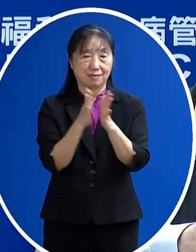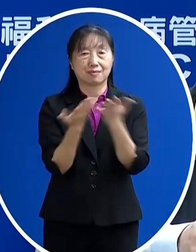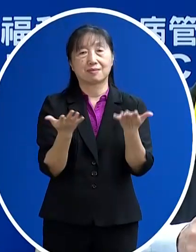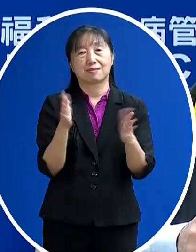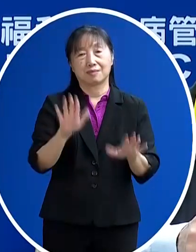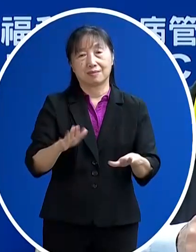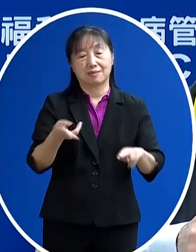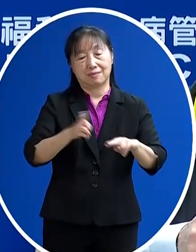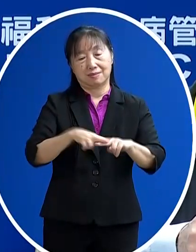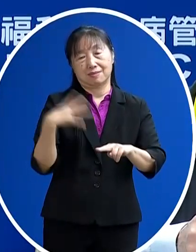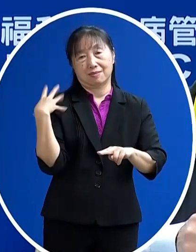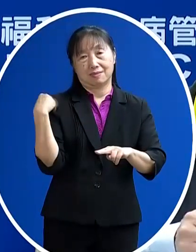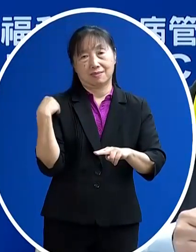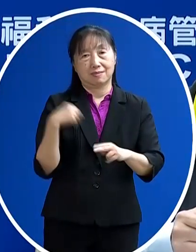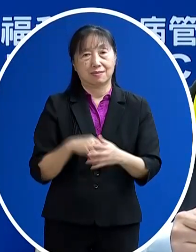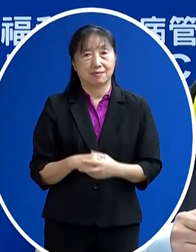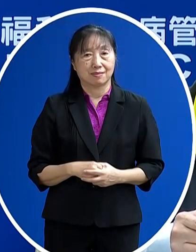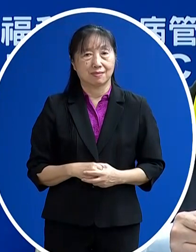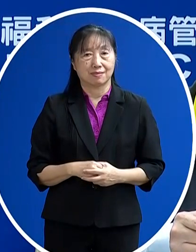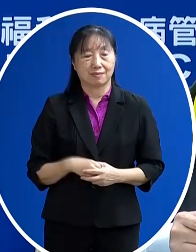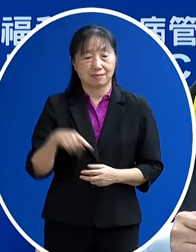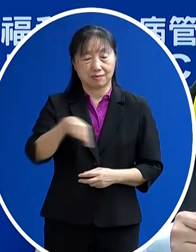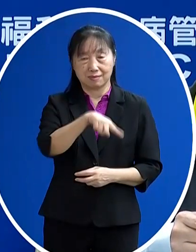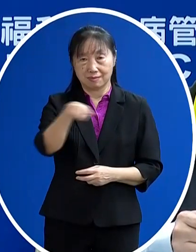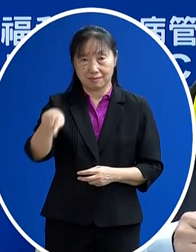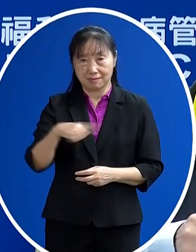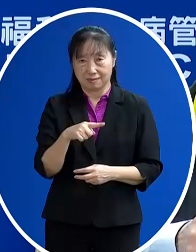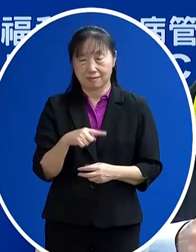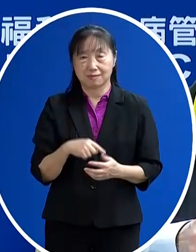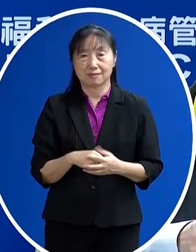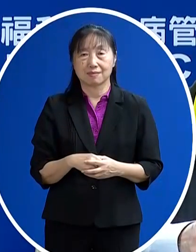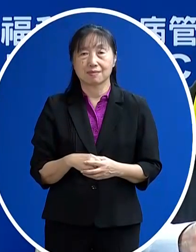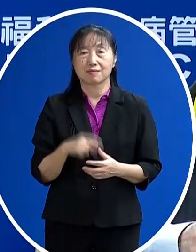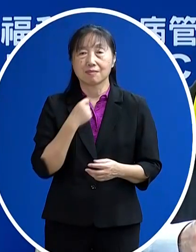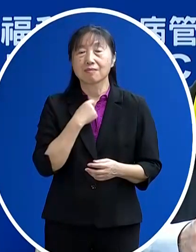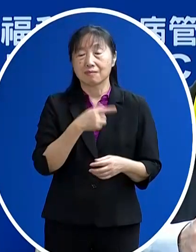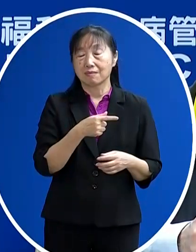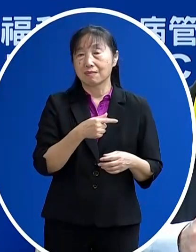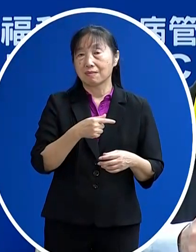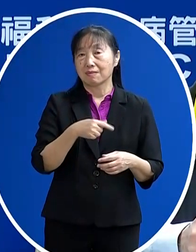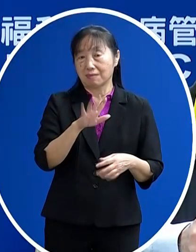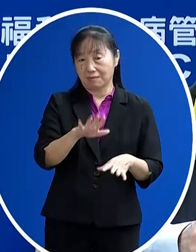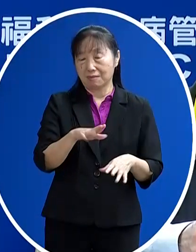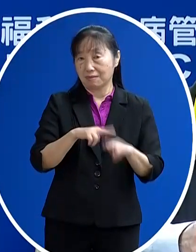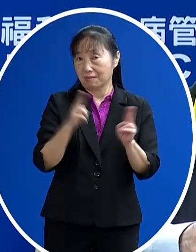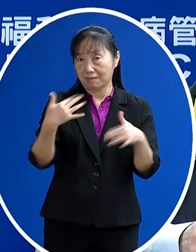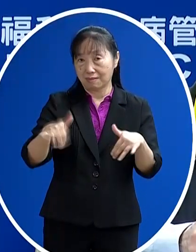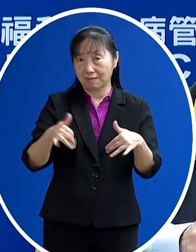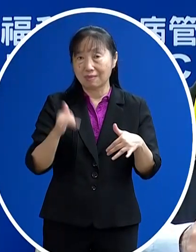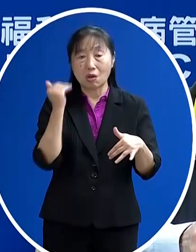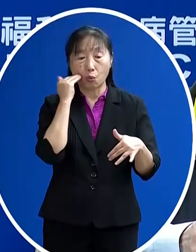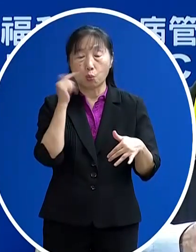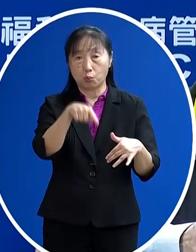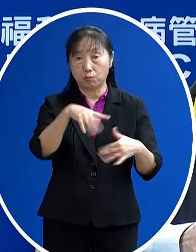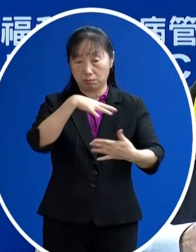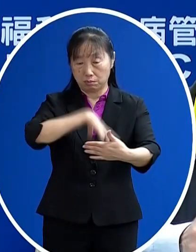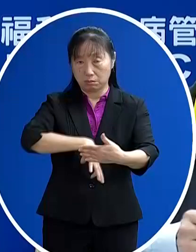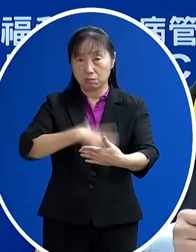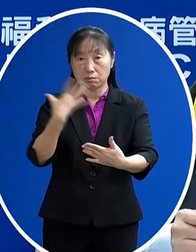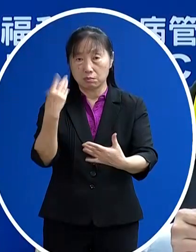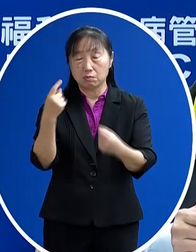那这些是在这些是要关闭，但是呢，这些里面如果没有